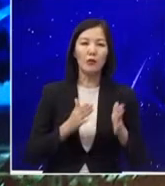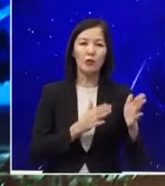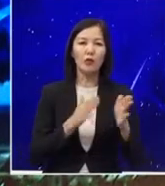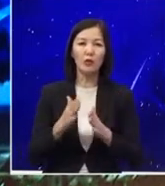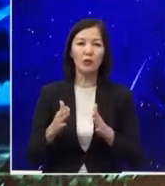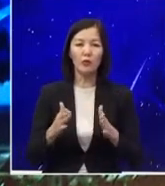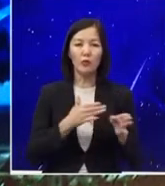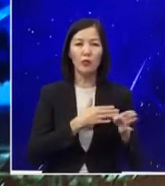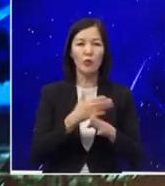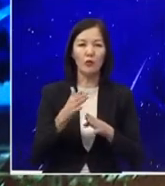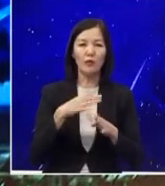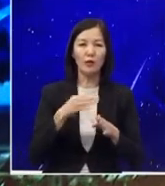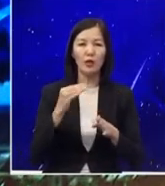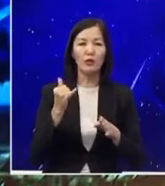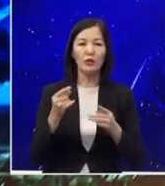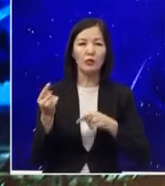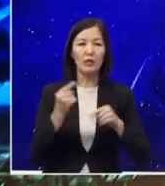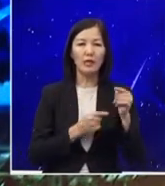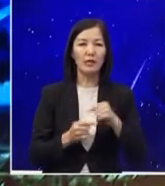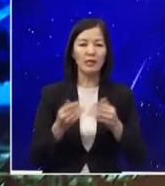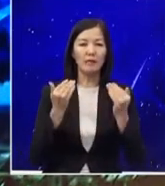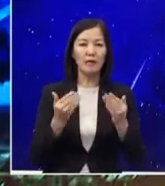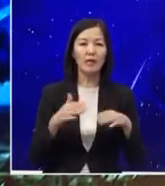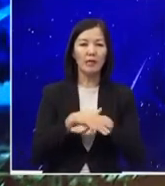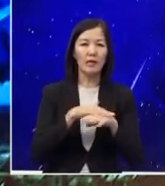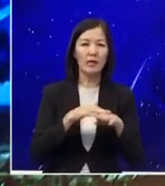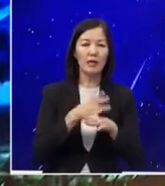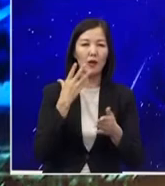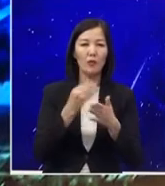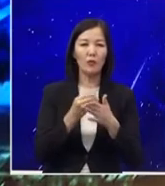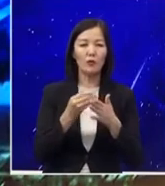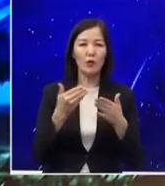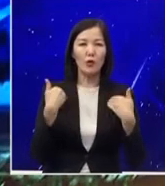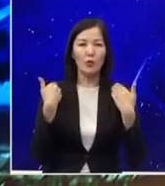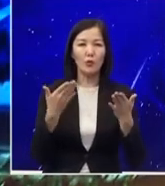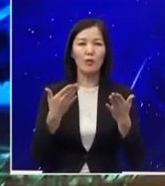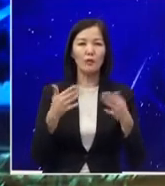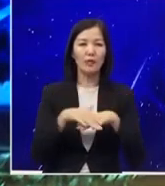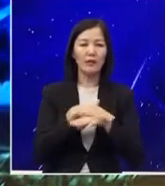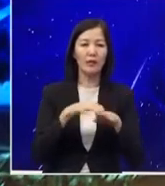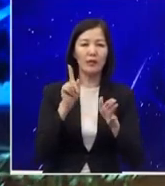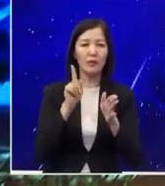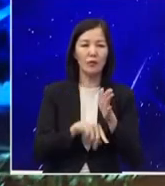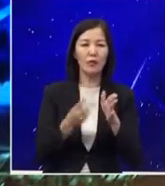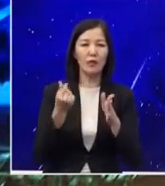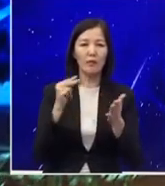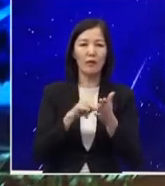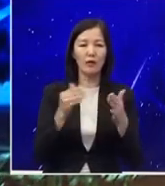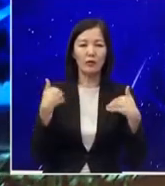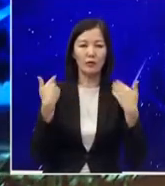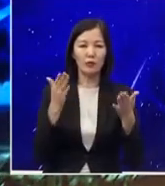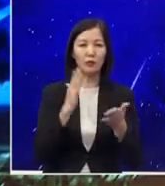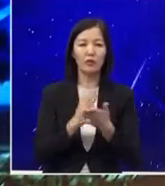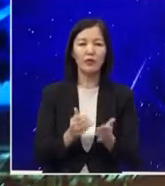әлеуметтік тұрақтандыру қорына бағытталды. Жетісулық кәсіпкерлер қазір халыққа өз өнімдерін нарықтан төменгі бағада ұсынып